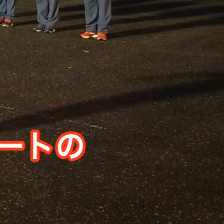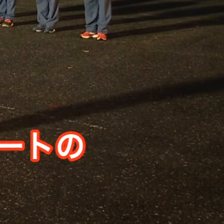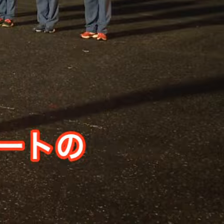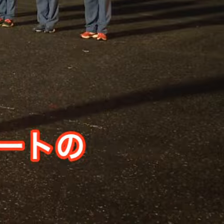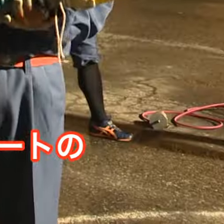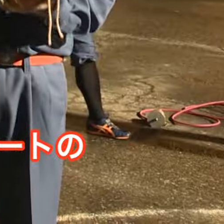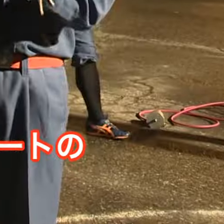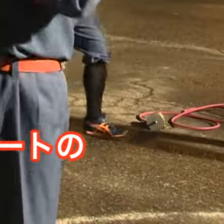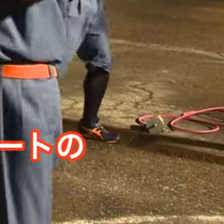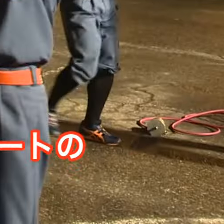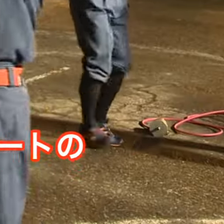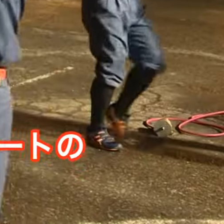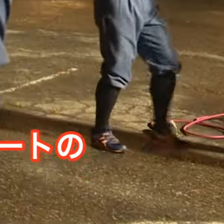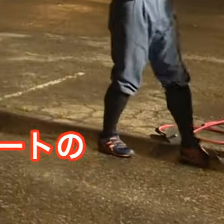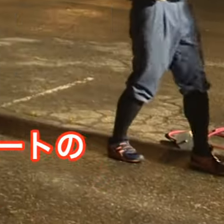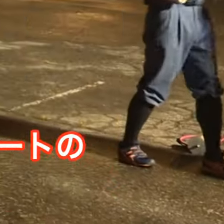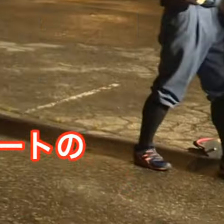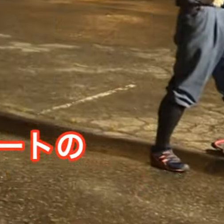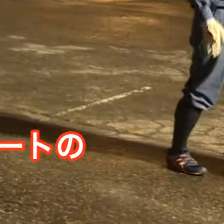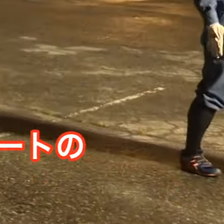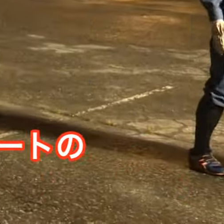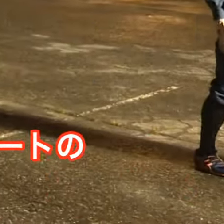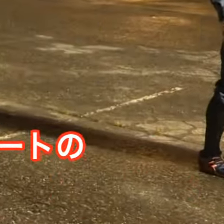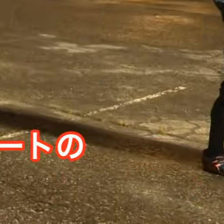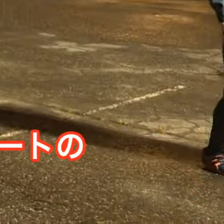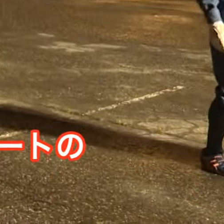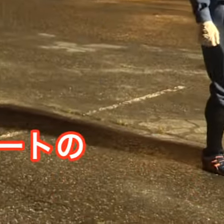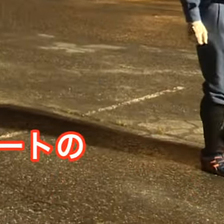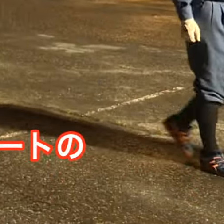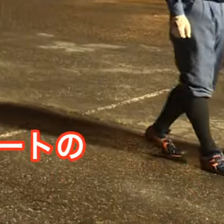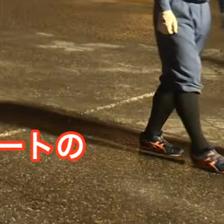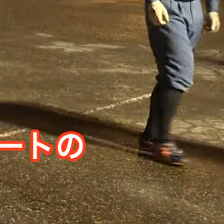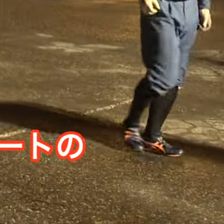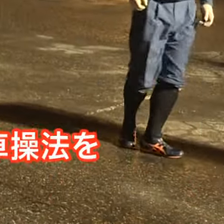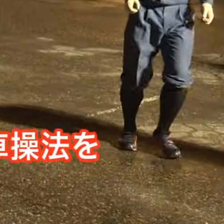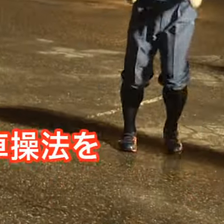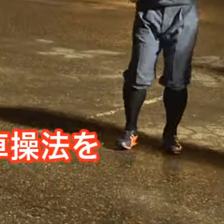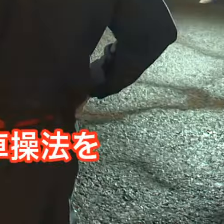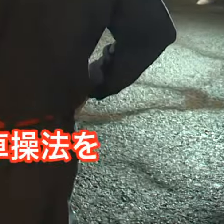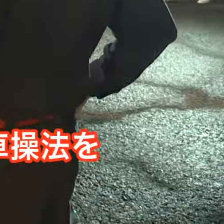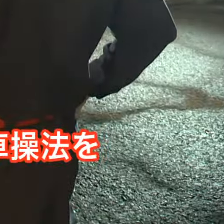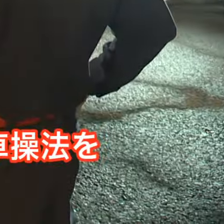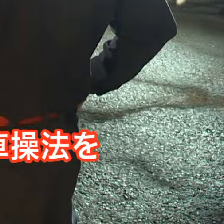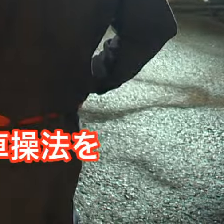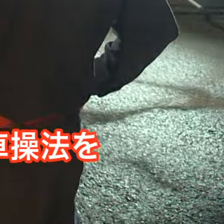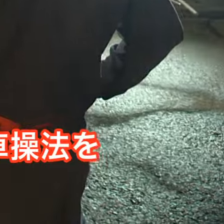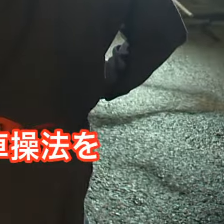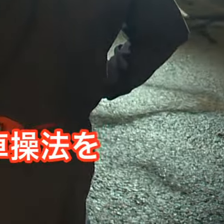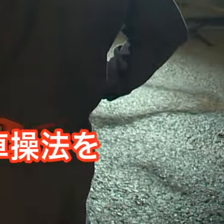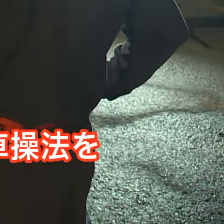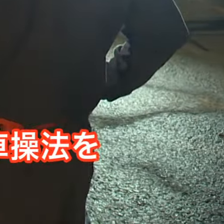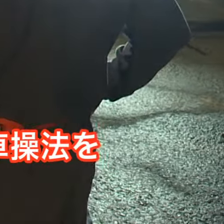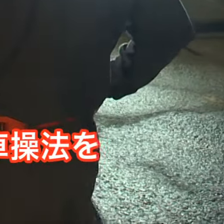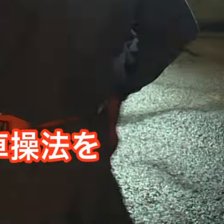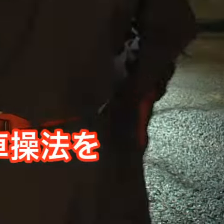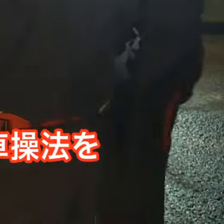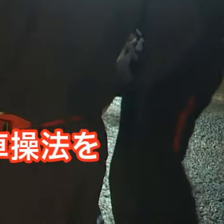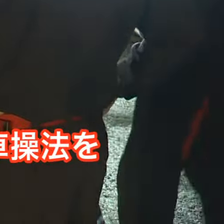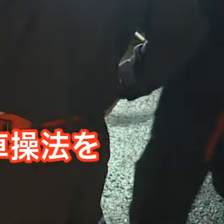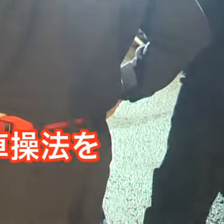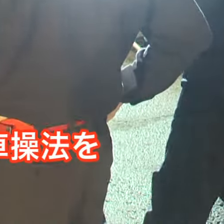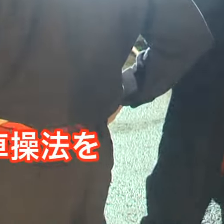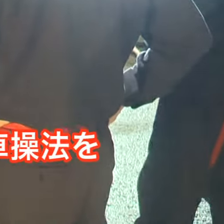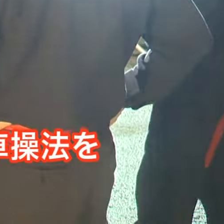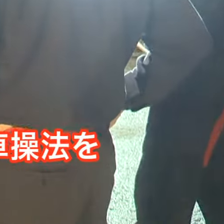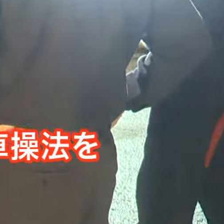を中心としたサポートのメンバーにも来ていただきまして、消防団が 一丸となってこのポンプ車